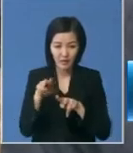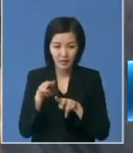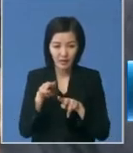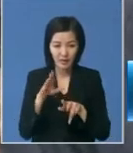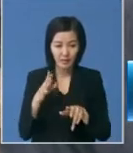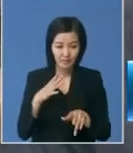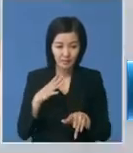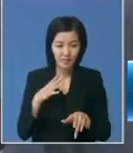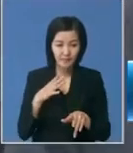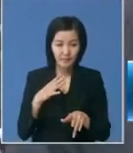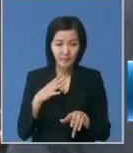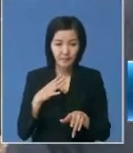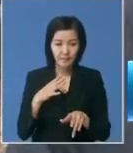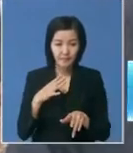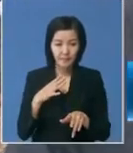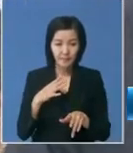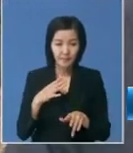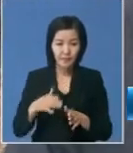отырмын. Неге десеңіз, бұл жол